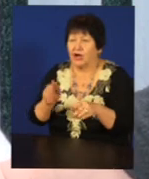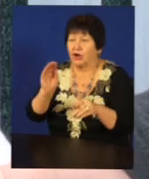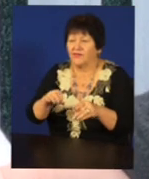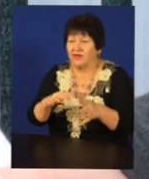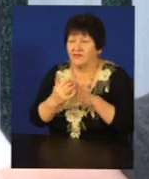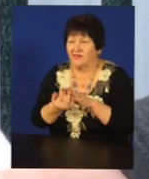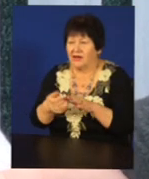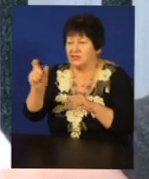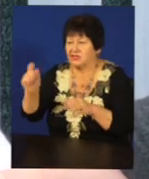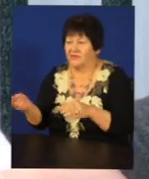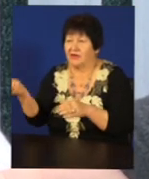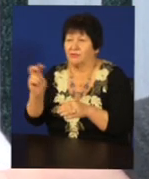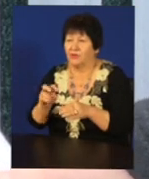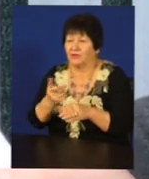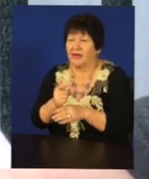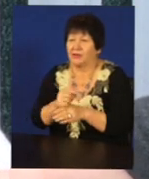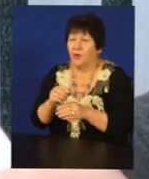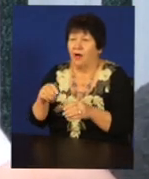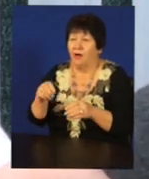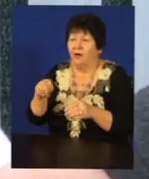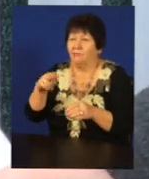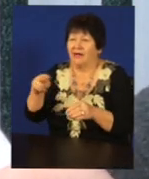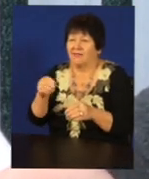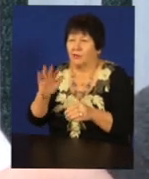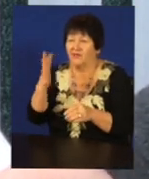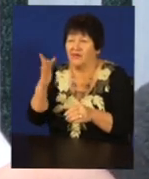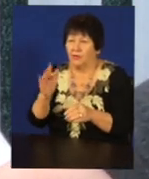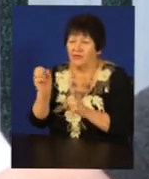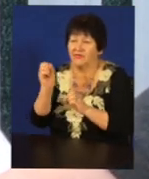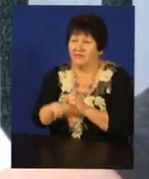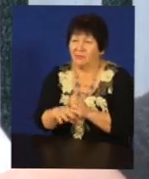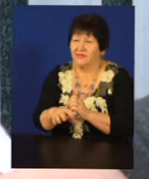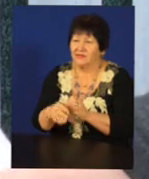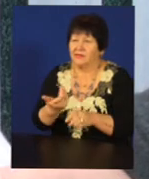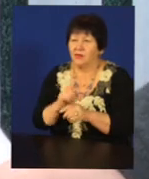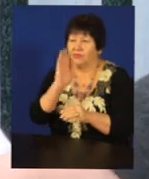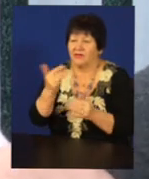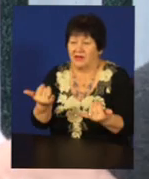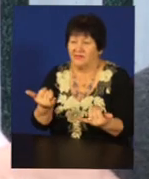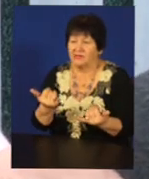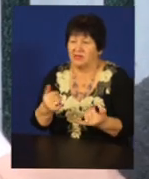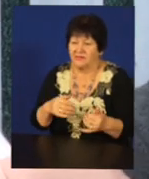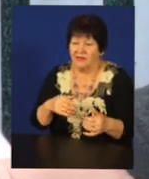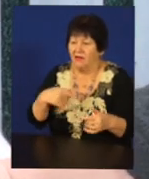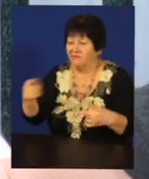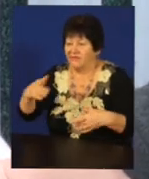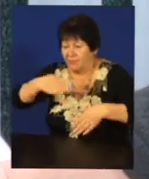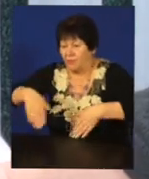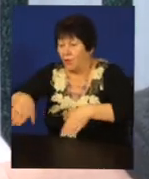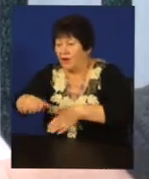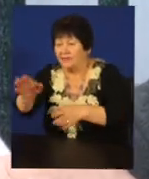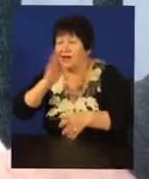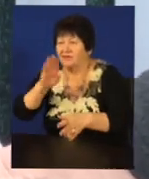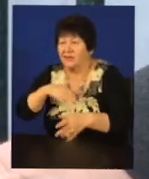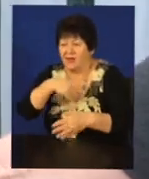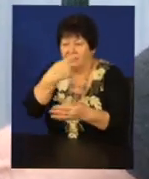селе. Человек придет, эту пластику выбросит, стекло выбросит туда. Не будет, как сейчас везде по каналам, эта пластика